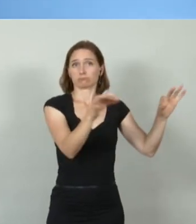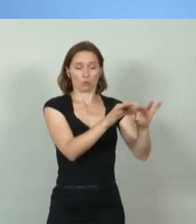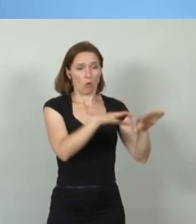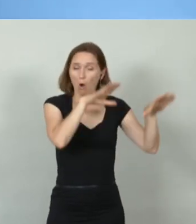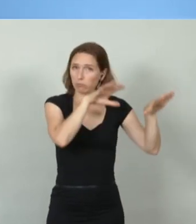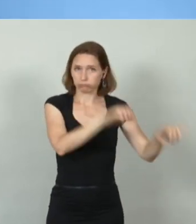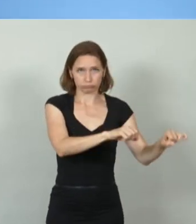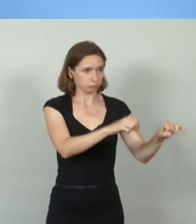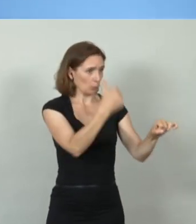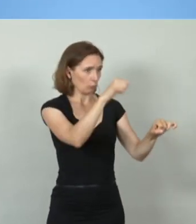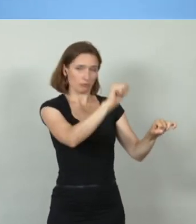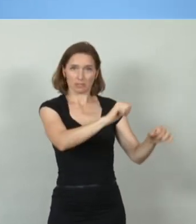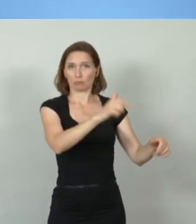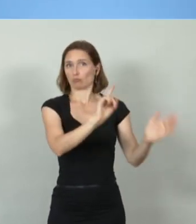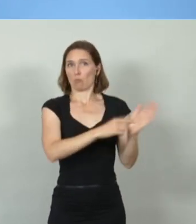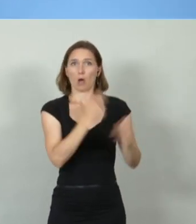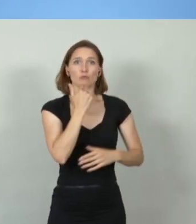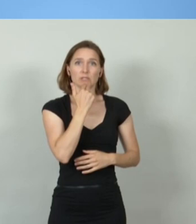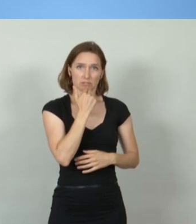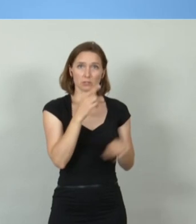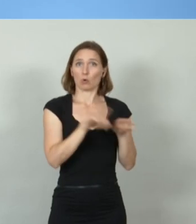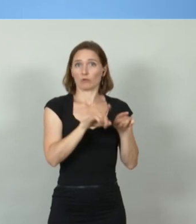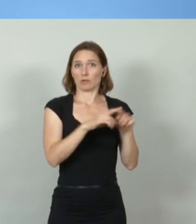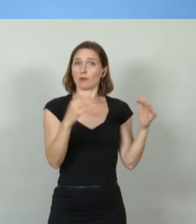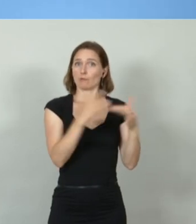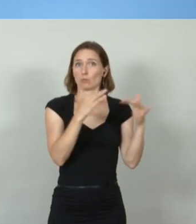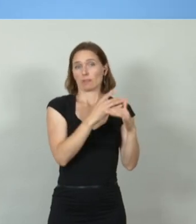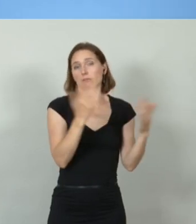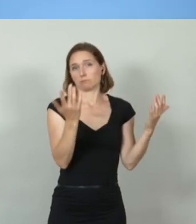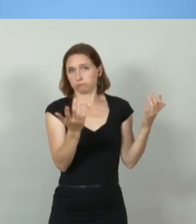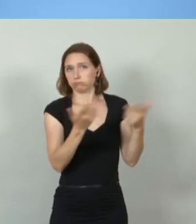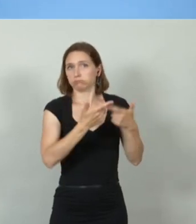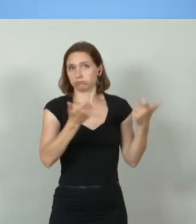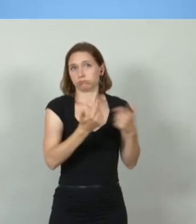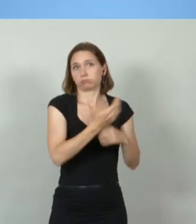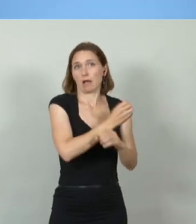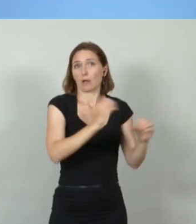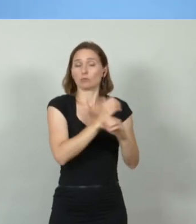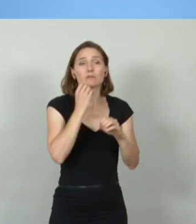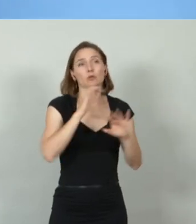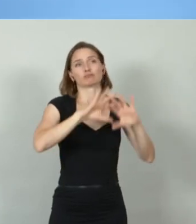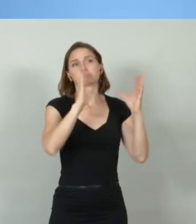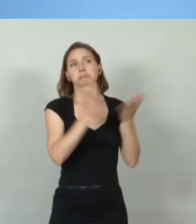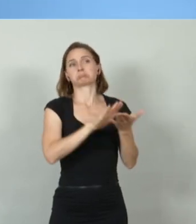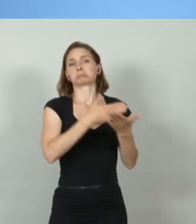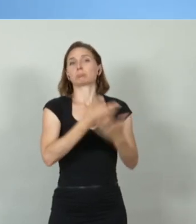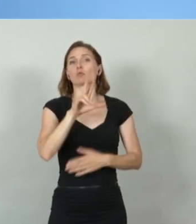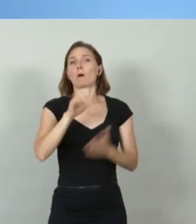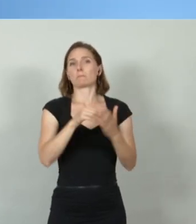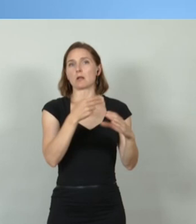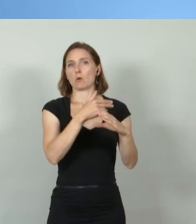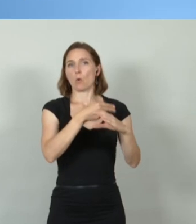et également la gratuité pour les flics les fluides donc c'est une aide estimée à 3000 euros par an la subvention